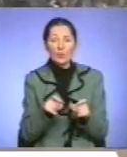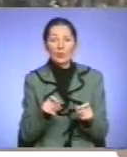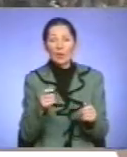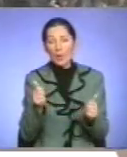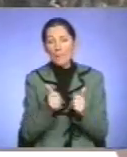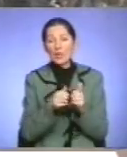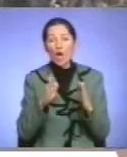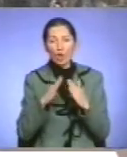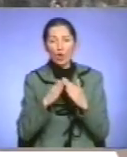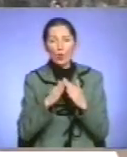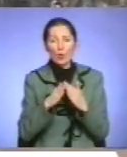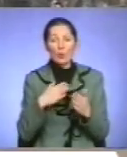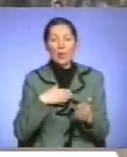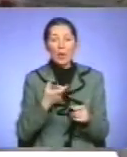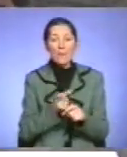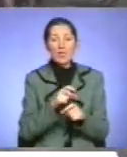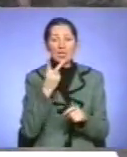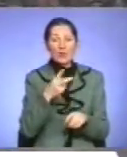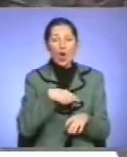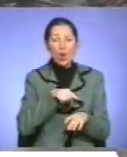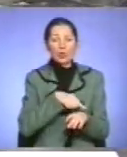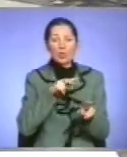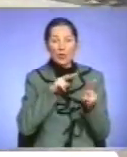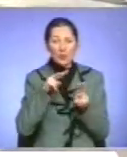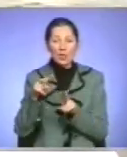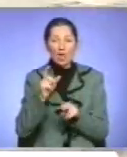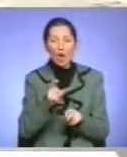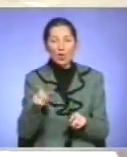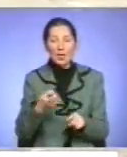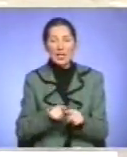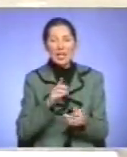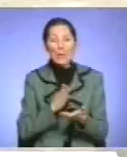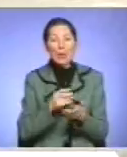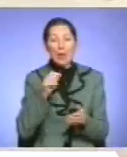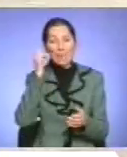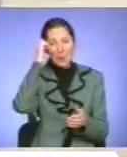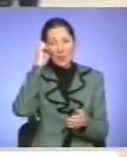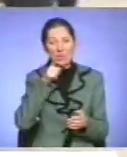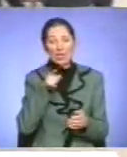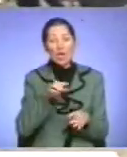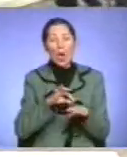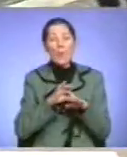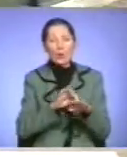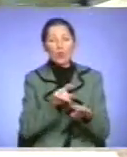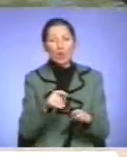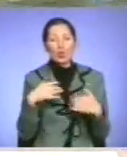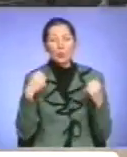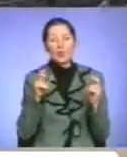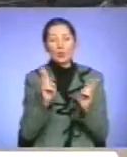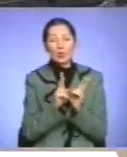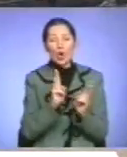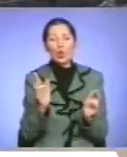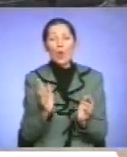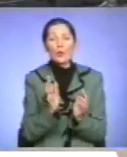від дому. Ми понад 2 години виглядали тернополян, які мали пам'ятати, чи проводили тут спортивні зустрічі, хто піклується